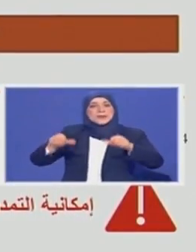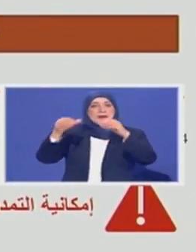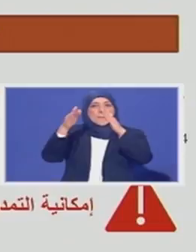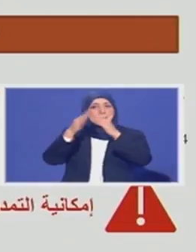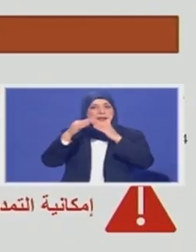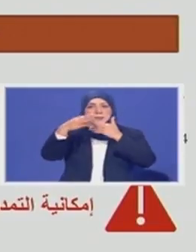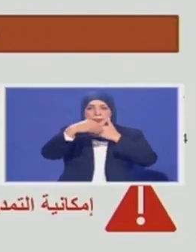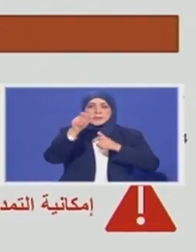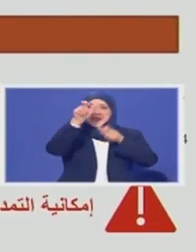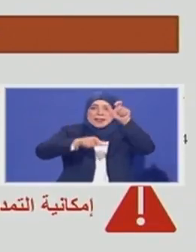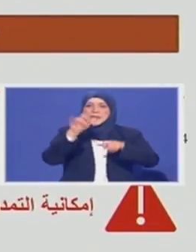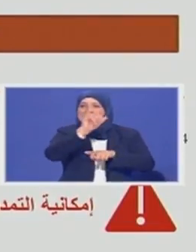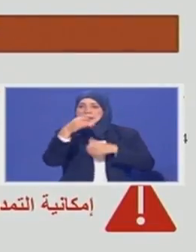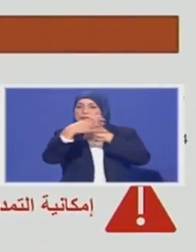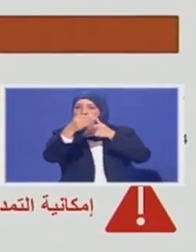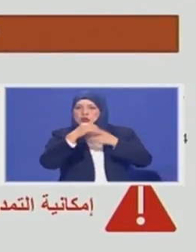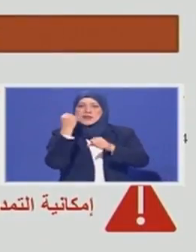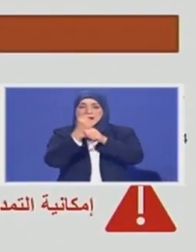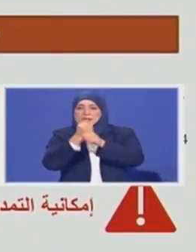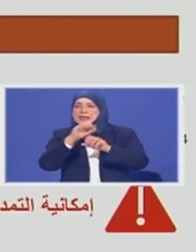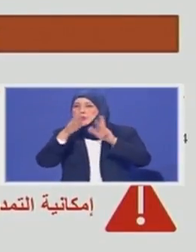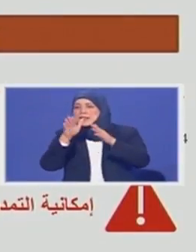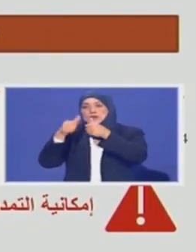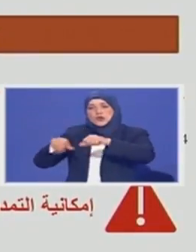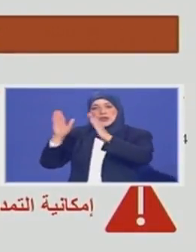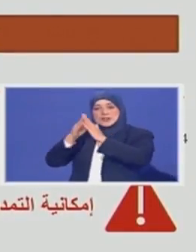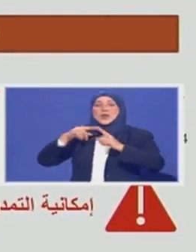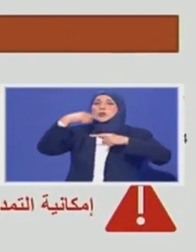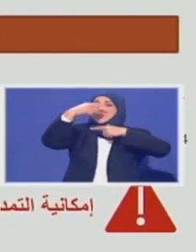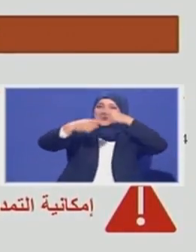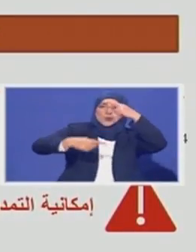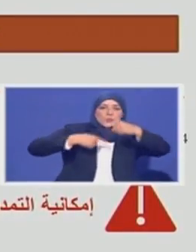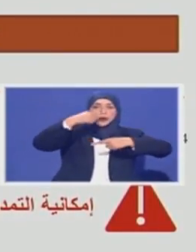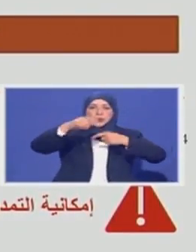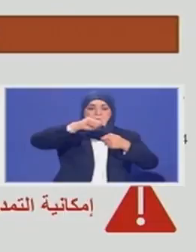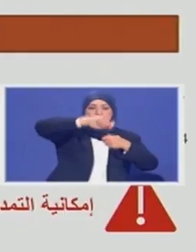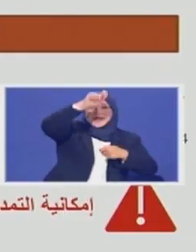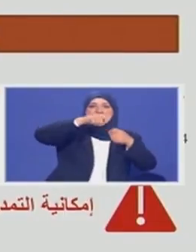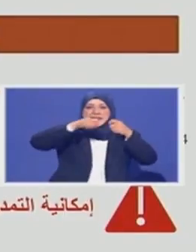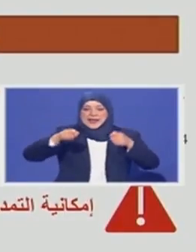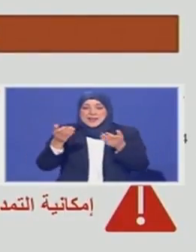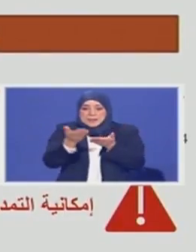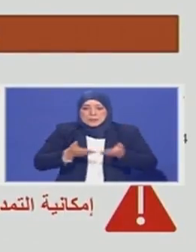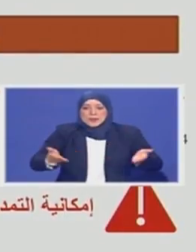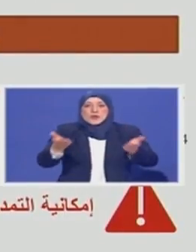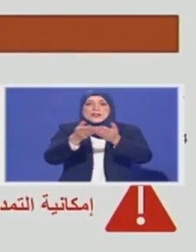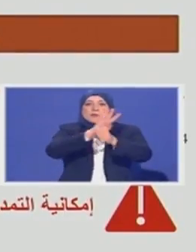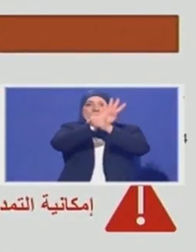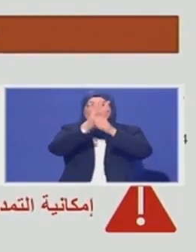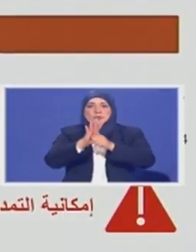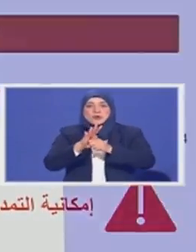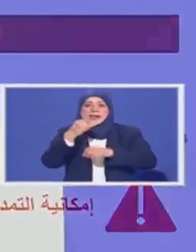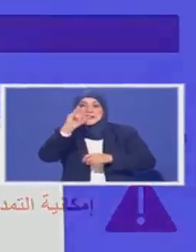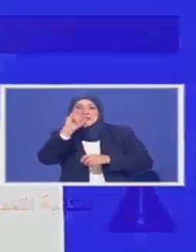سيقع كما قلنا التقييم ومعنى التأقلم حسب الوضع الصحي، حسب انتشار الوباء، حسب